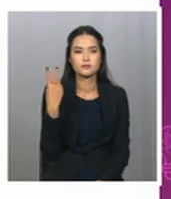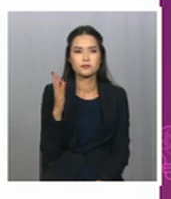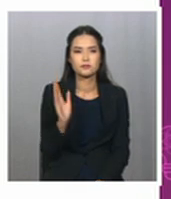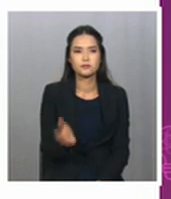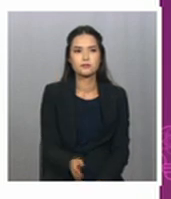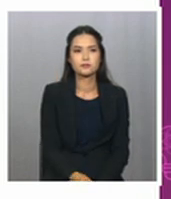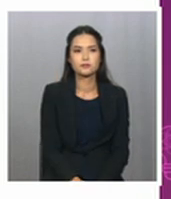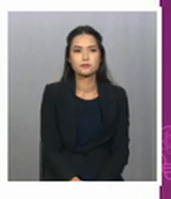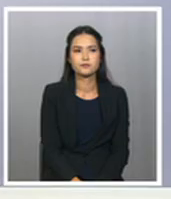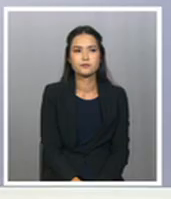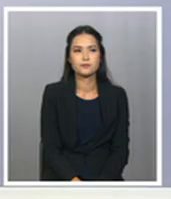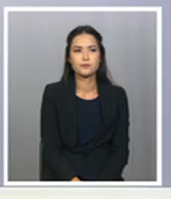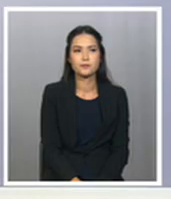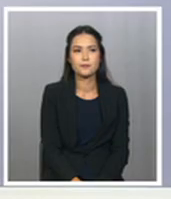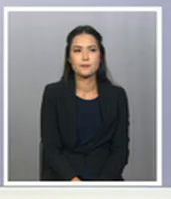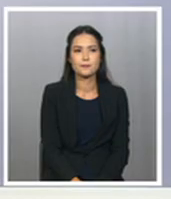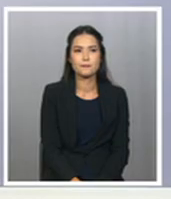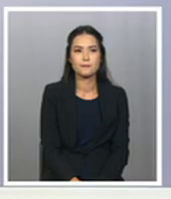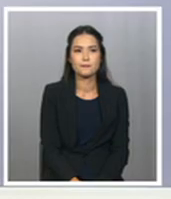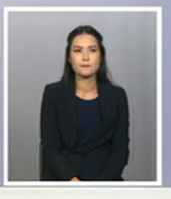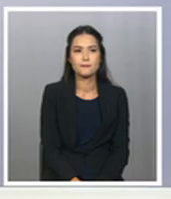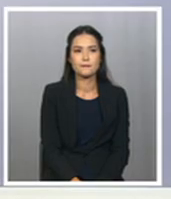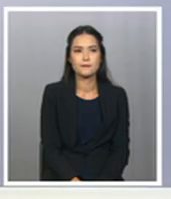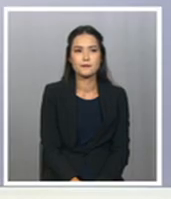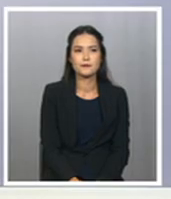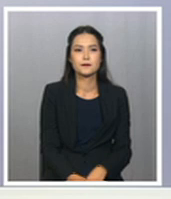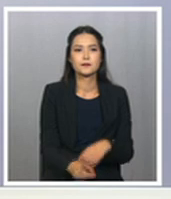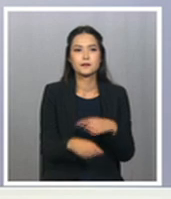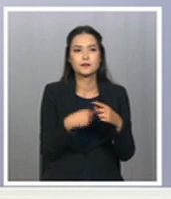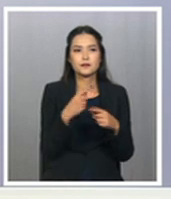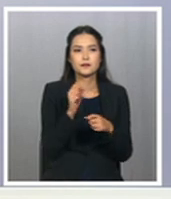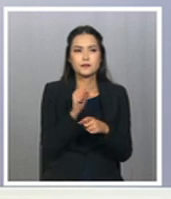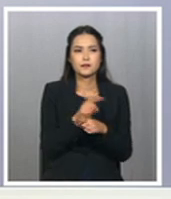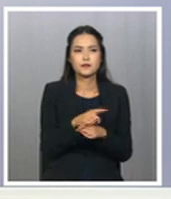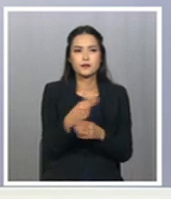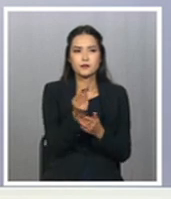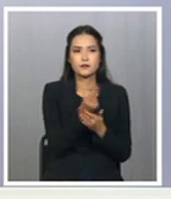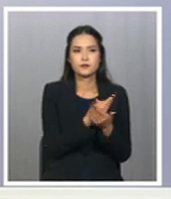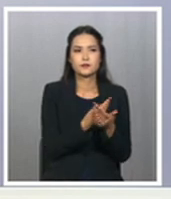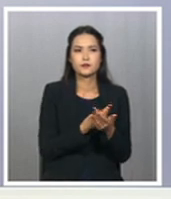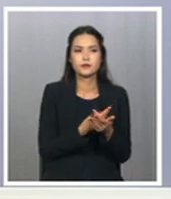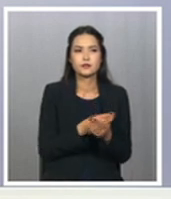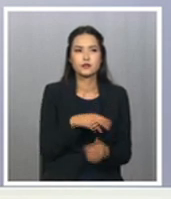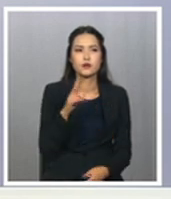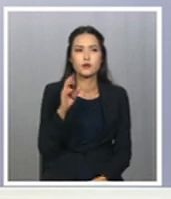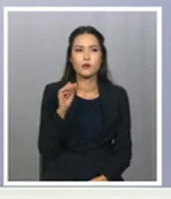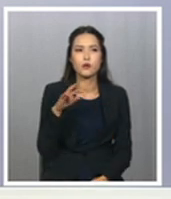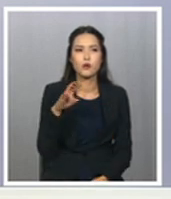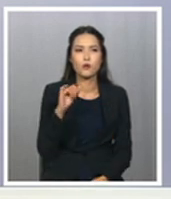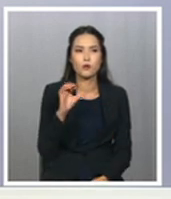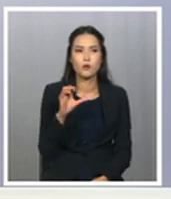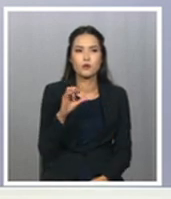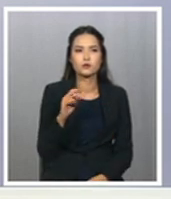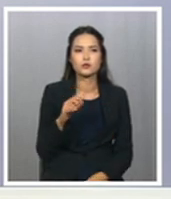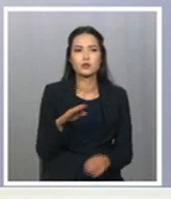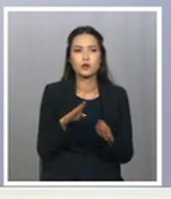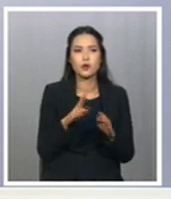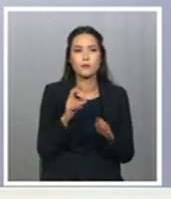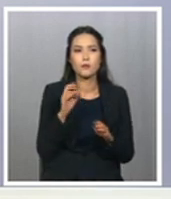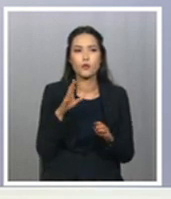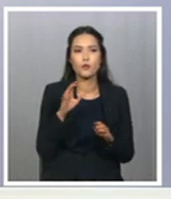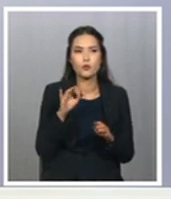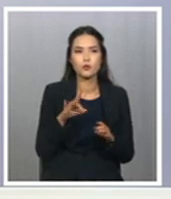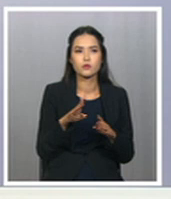квадрат. Енді мына тапсырмаға назар аударыңыз. Суретте конустың